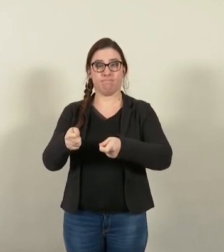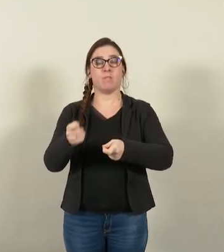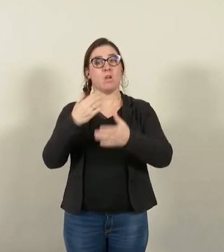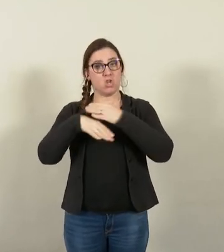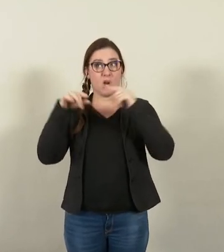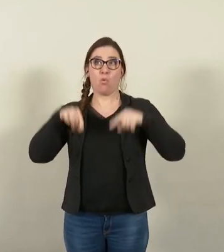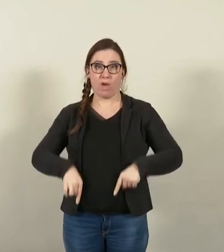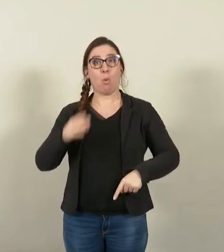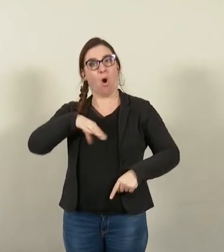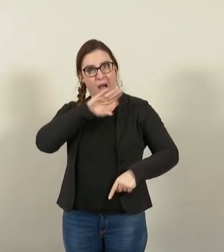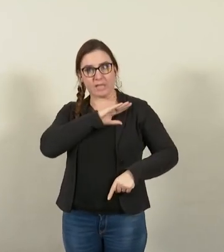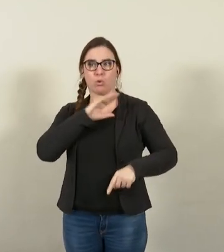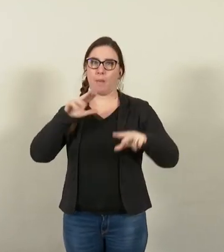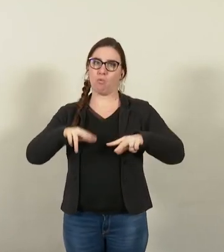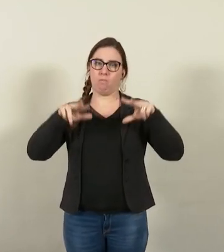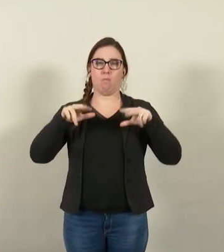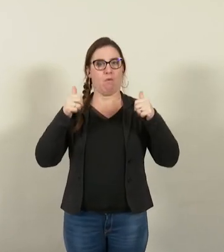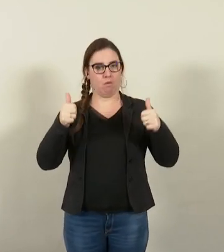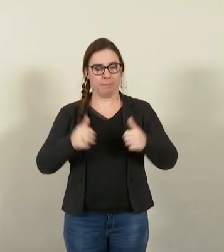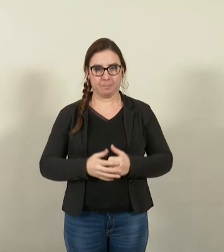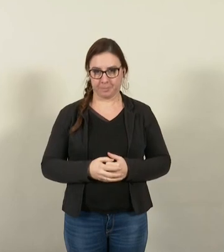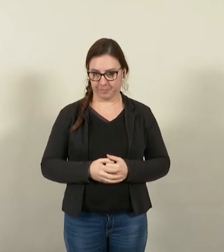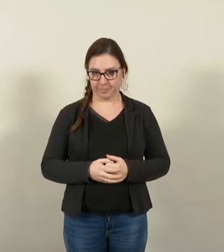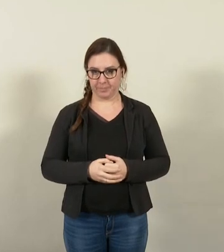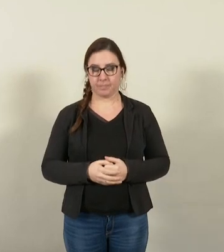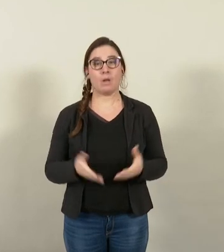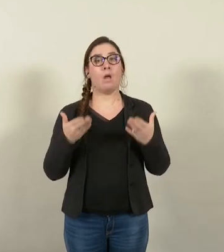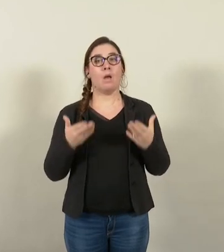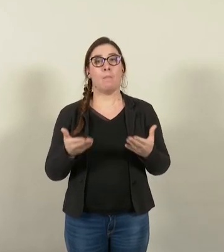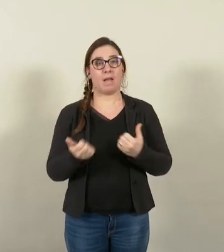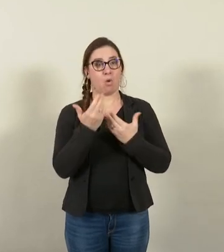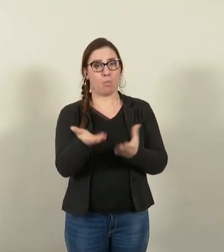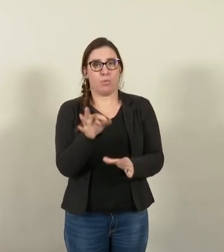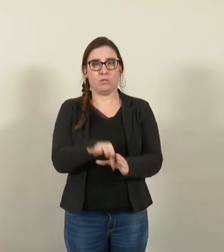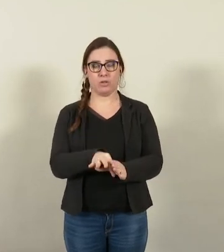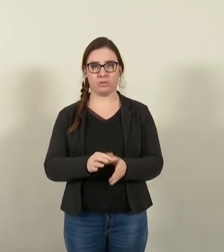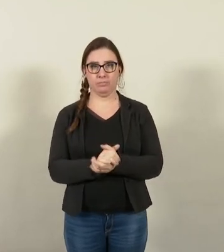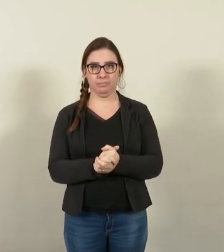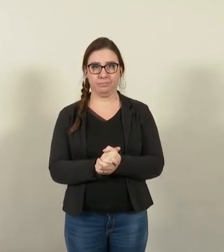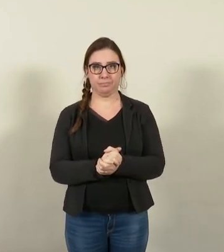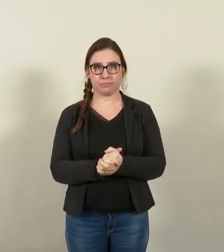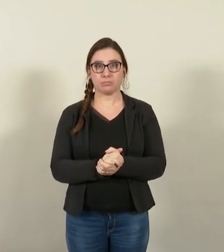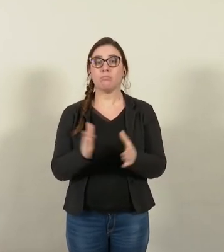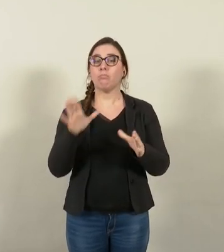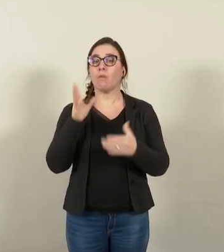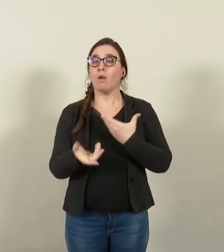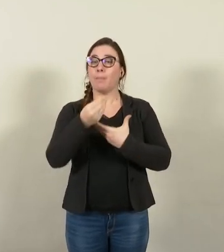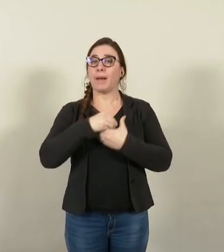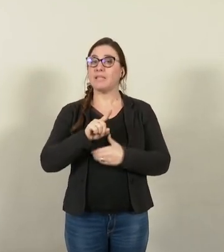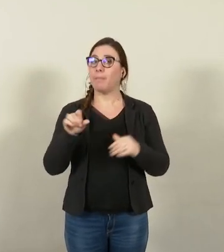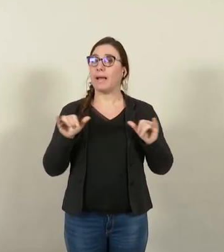du gouvernement nous pouvons passer au votes de cette délibération qui ne prend pas part au